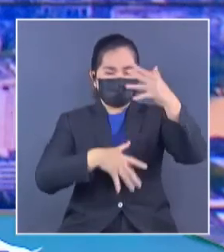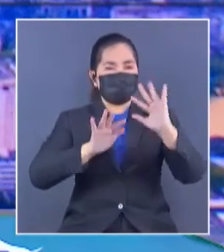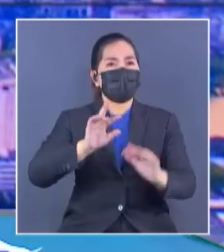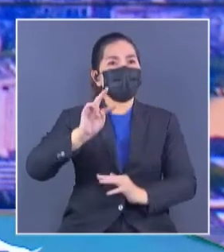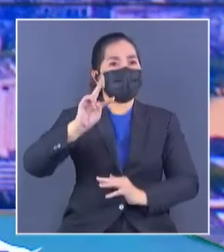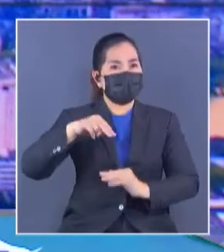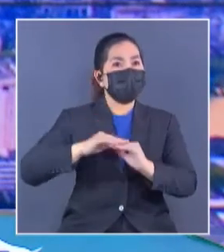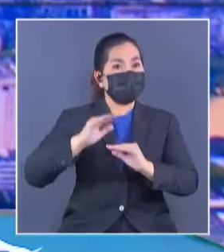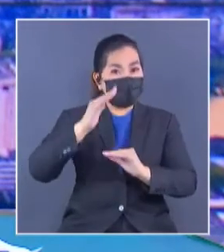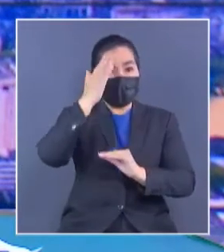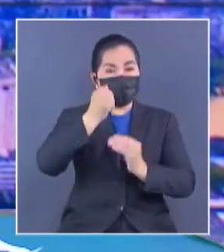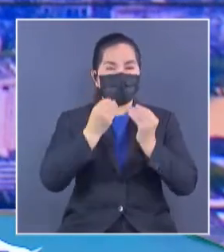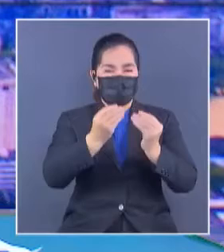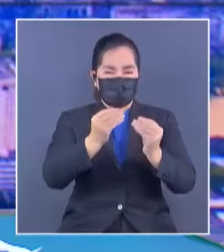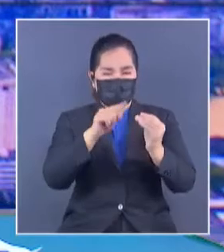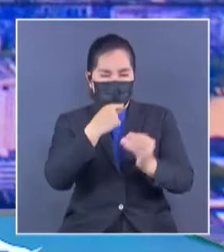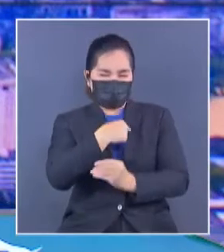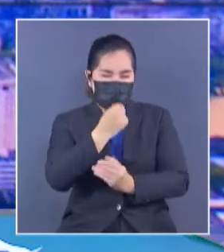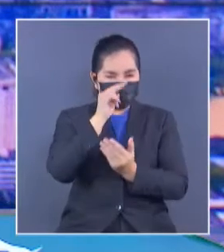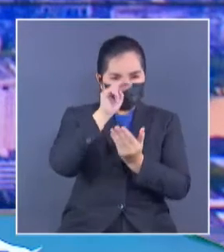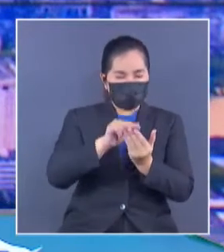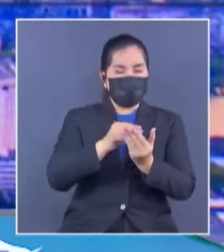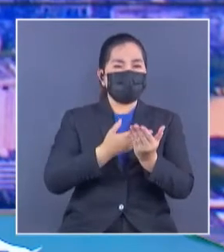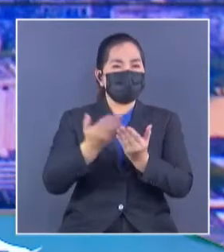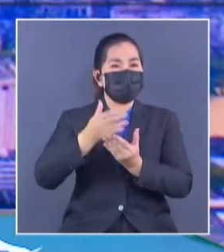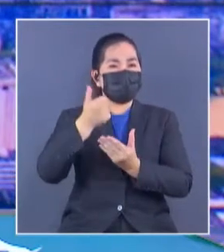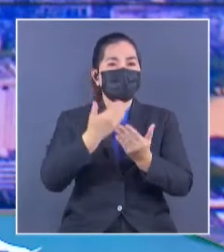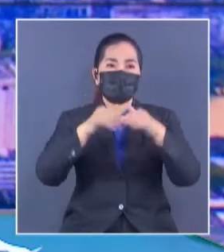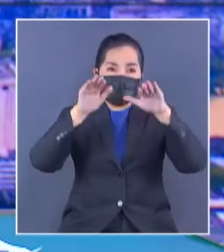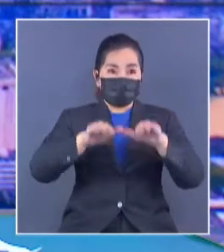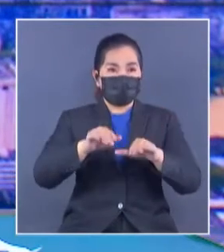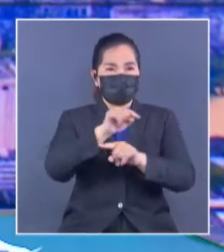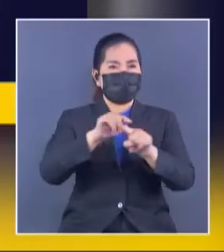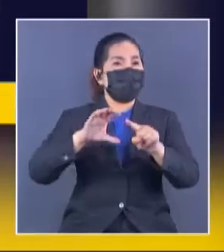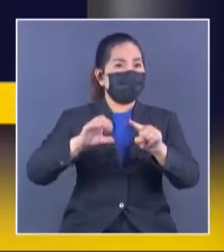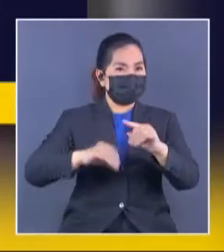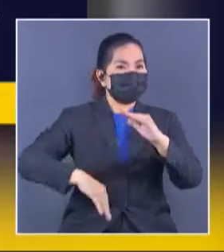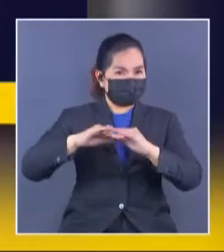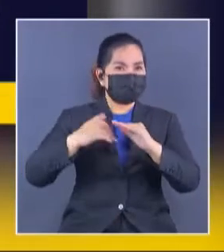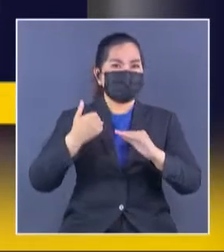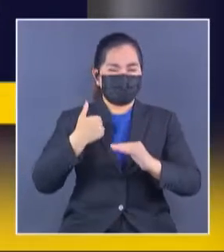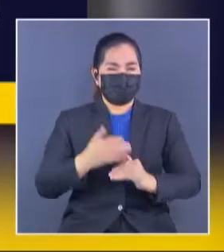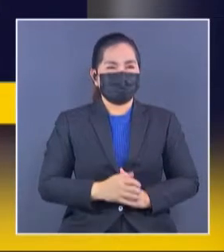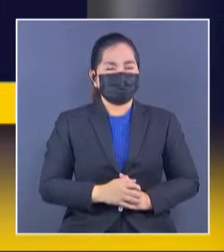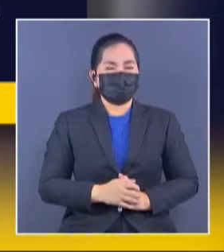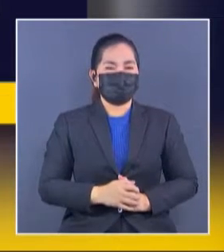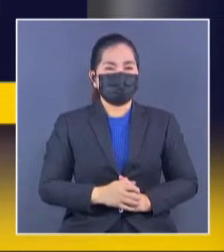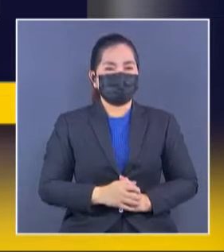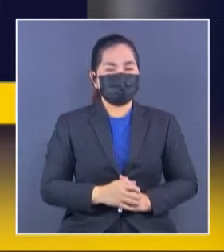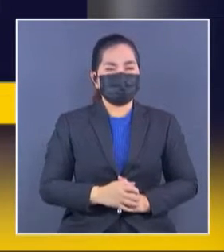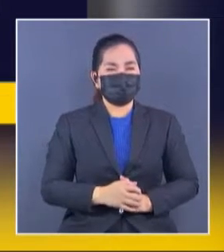การด้วยกันเพื่อให้ลูกค้าได้มาเลือกช็อตลดสูงสุดกว่า 50%ครับ1